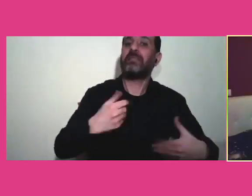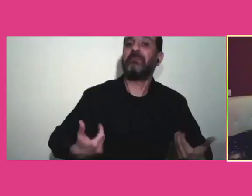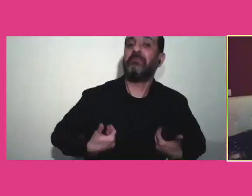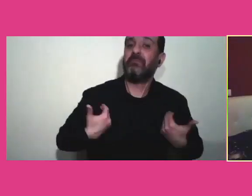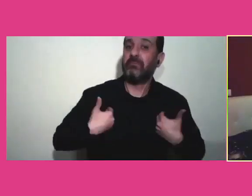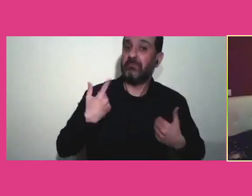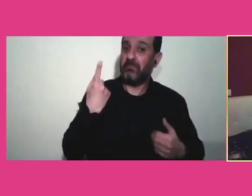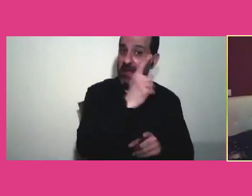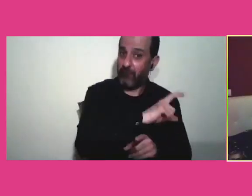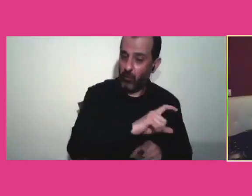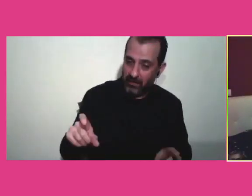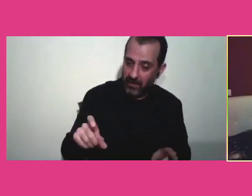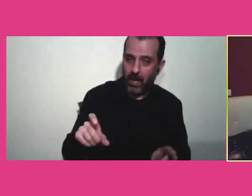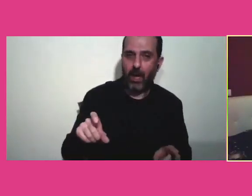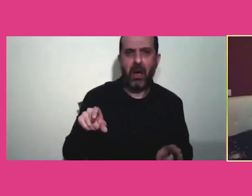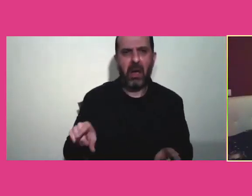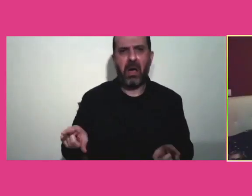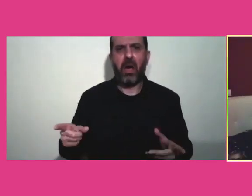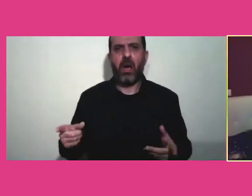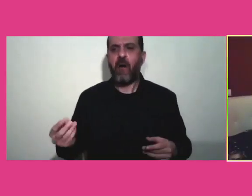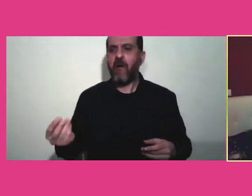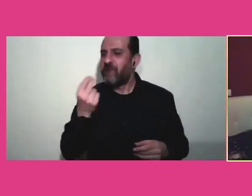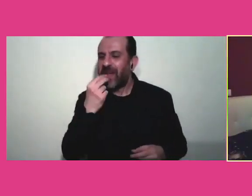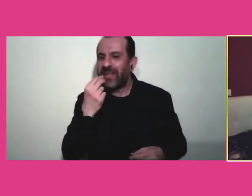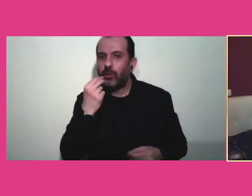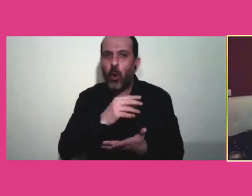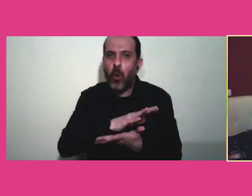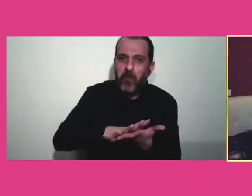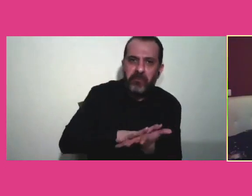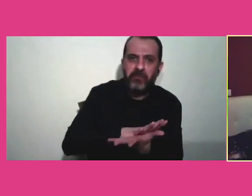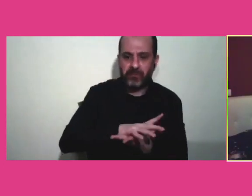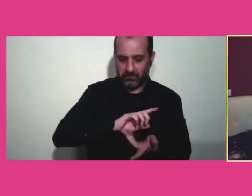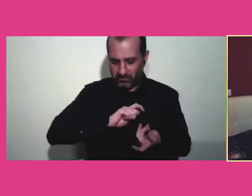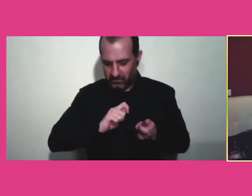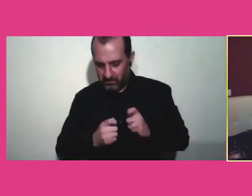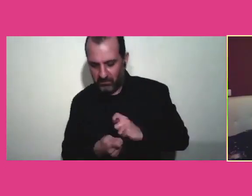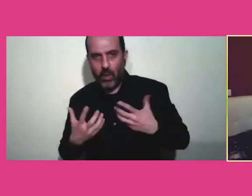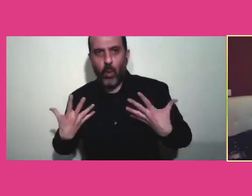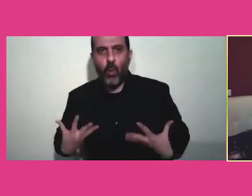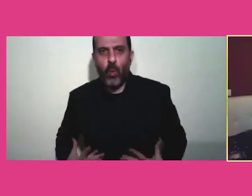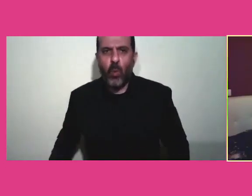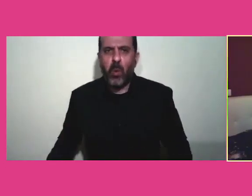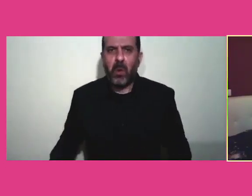εβδομάδα, δεν υπήρχε σχέση μεταξύ του μεταβολισμού και των βαθμών.